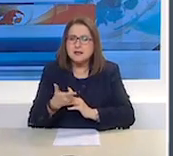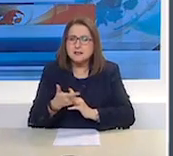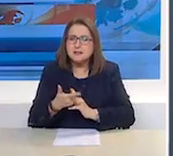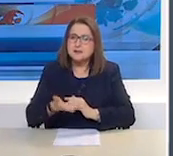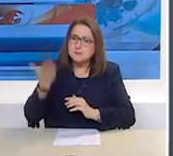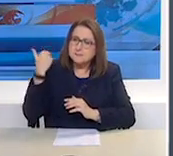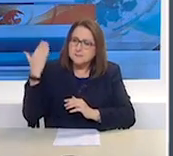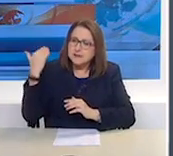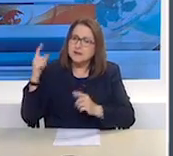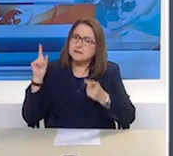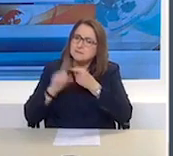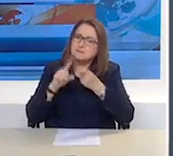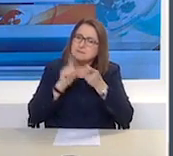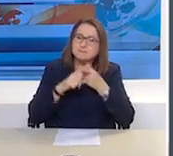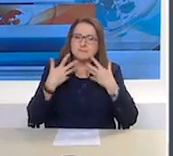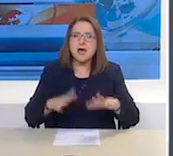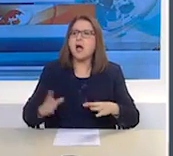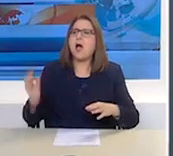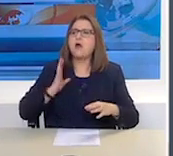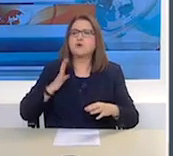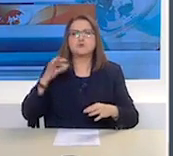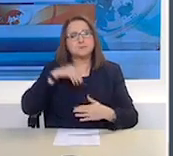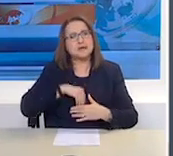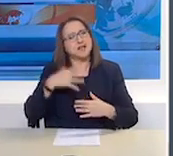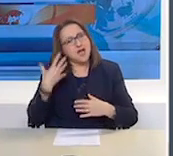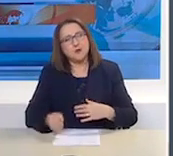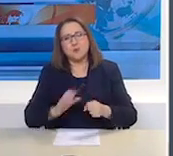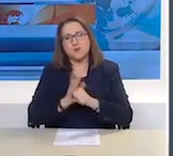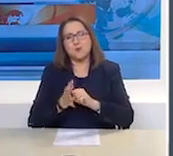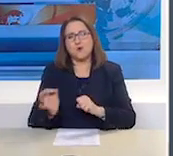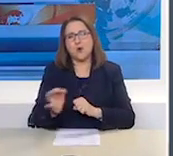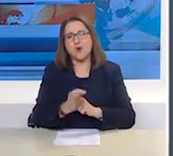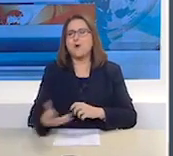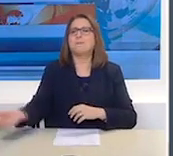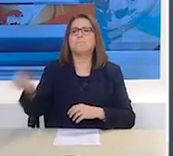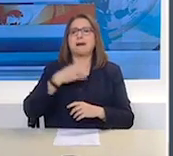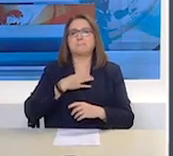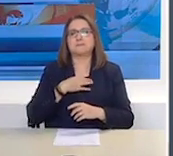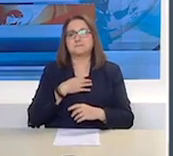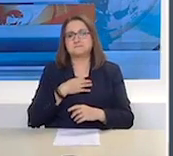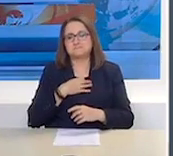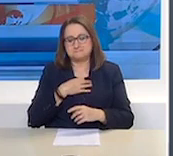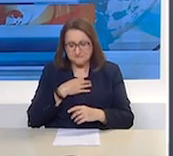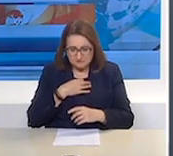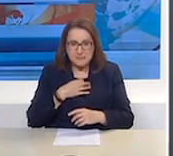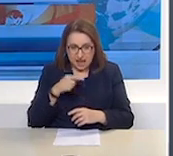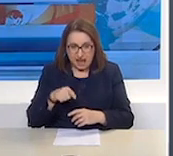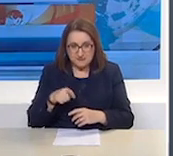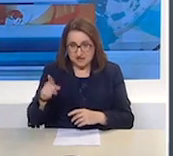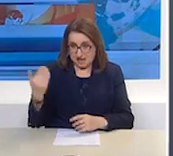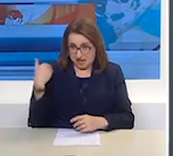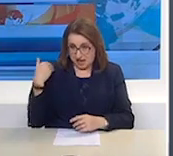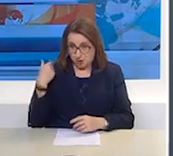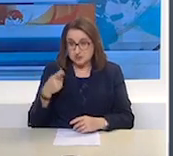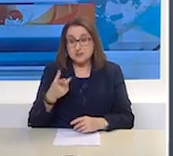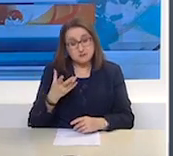με σειροές κρούσματων που έχουν ήδη αναφερθεί τις προηγούμενες ημέρες. Η ερώτηση αυτή είναι πραγματικά πολύ σημαντική, πολύ σωστή και μας